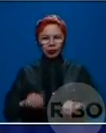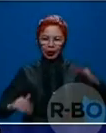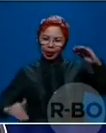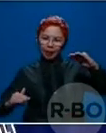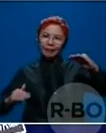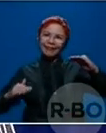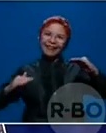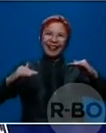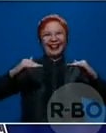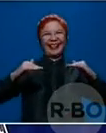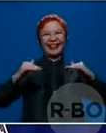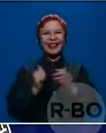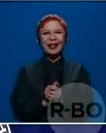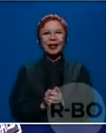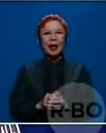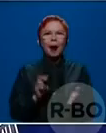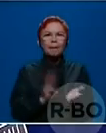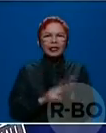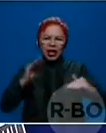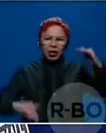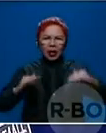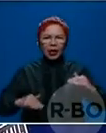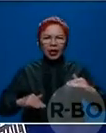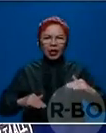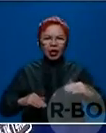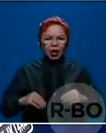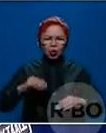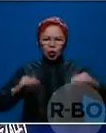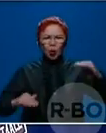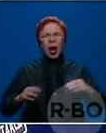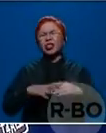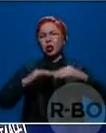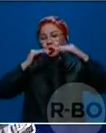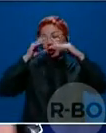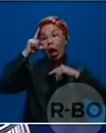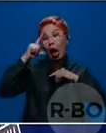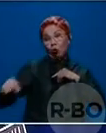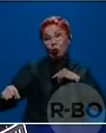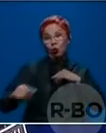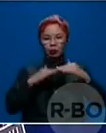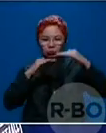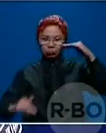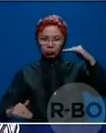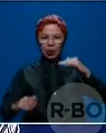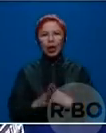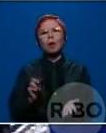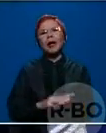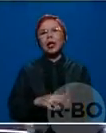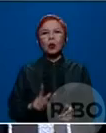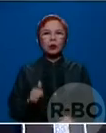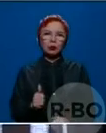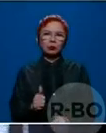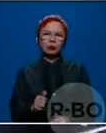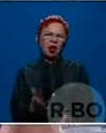akan menurun kita tahu bahwa masalah ketimpangan G rasio masih cukup tinggi dan ini harus kita selesaikan dengan cara